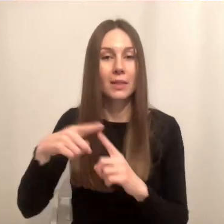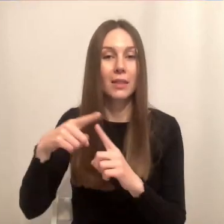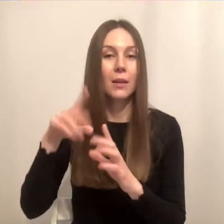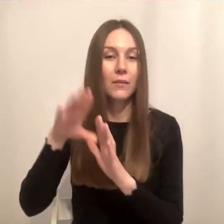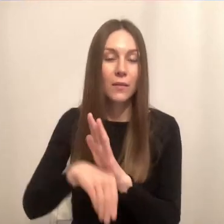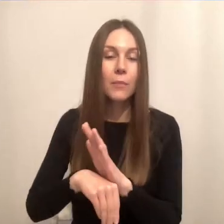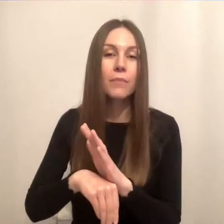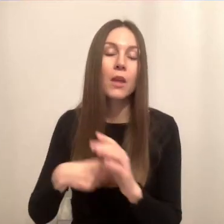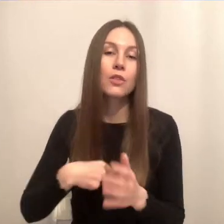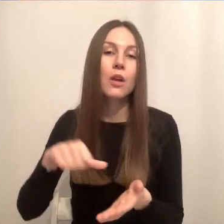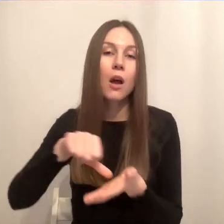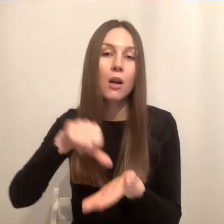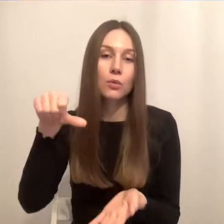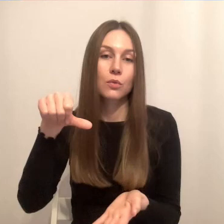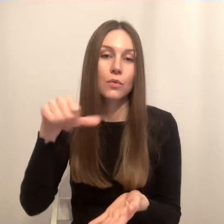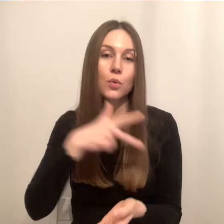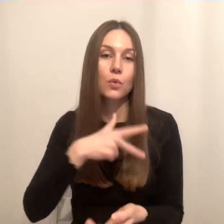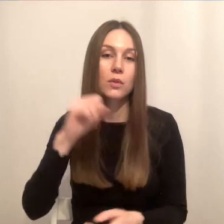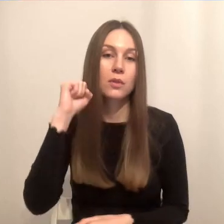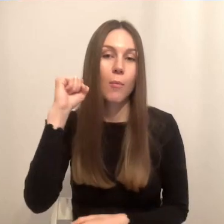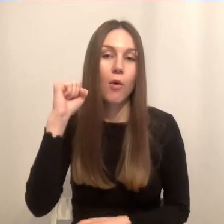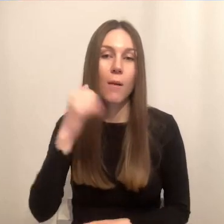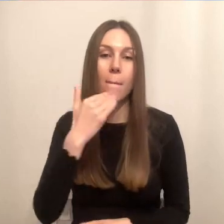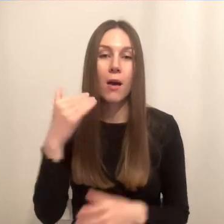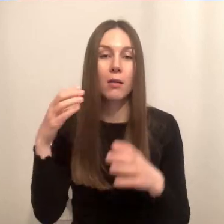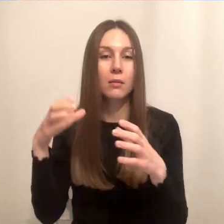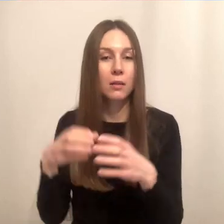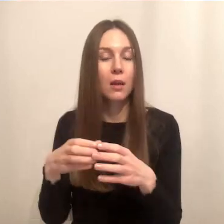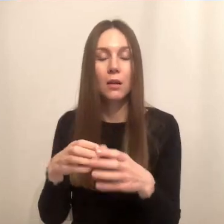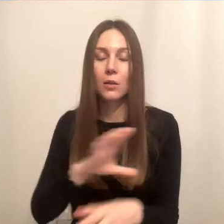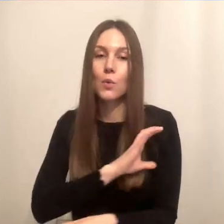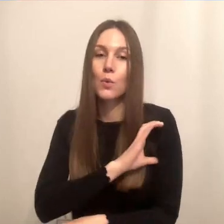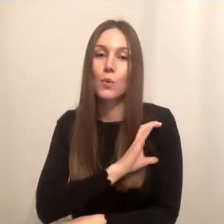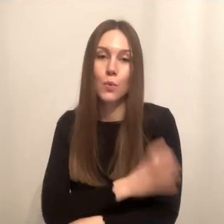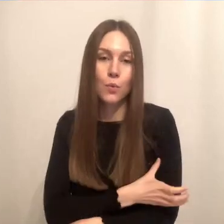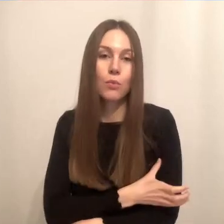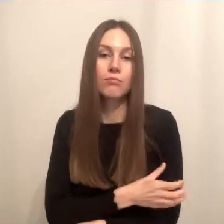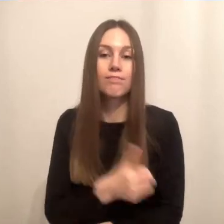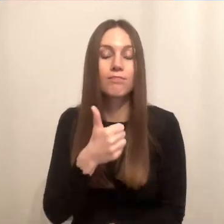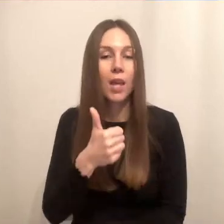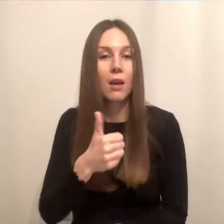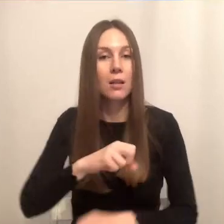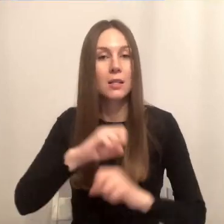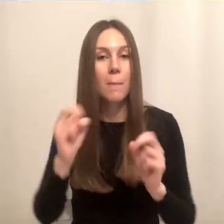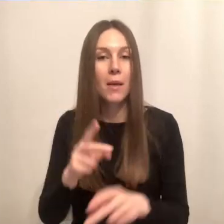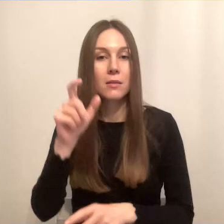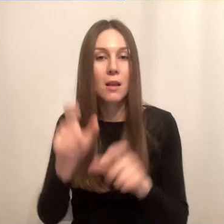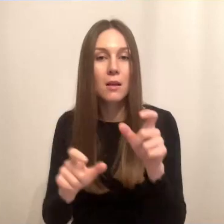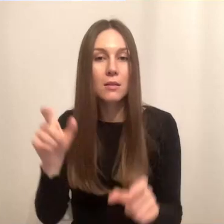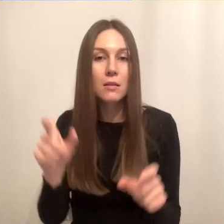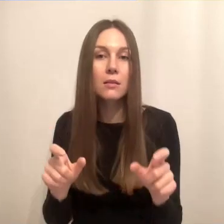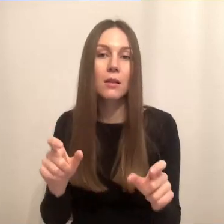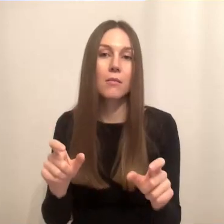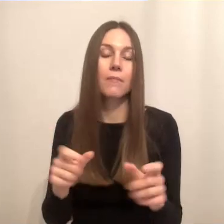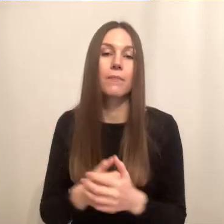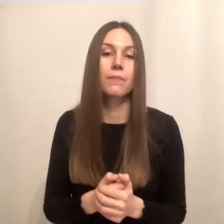stiprią socialdemokratų partiją, kur turime tikrai stiprių, gerų specialistų visais įmanomais klausimais.